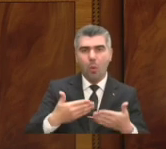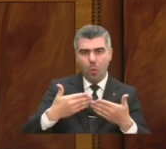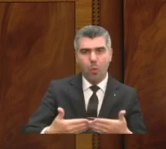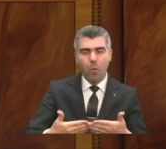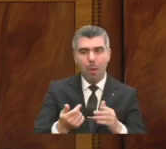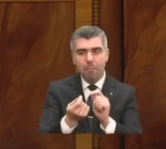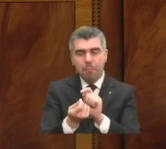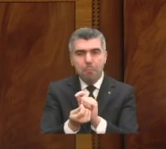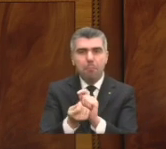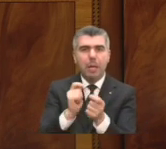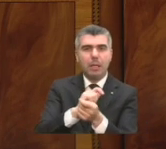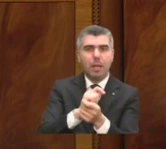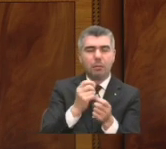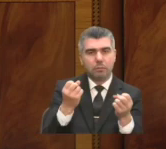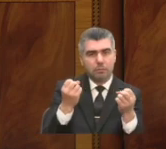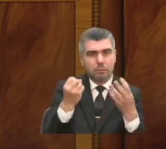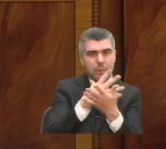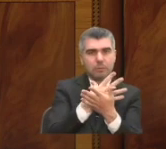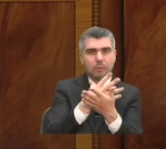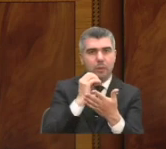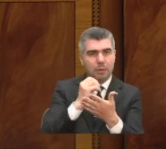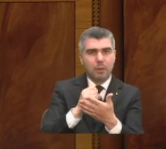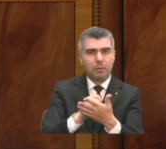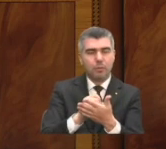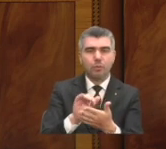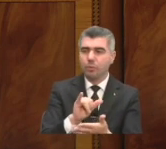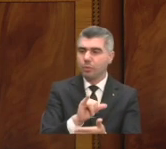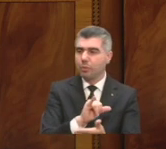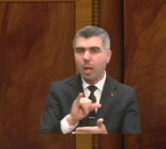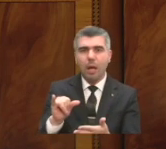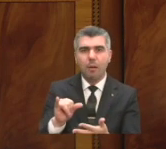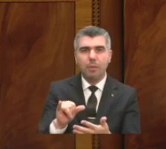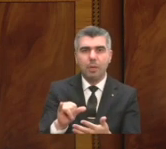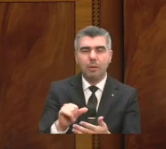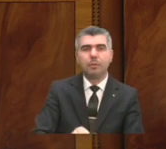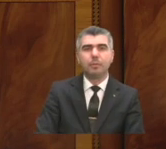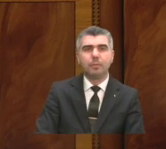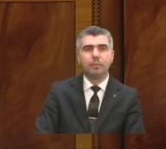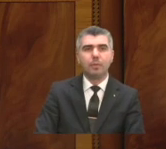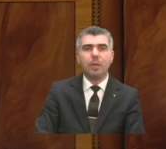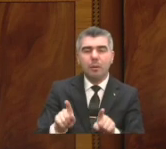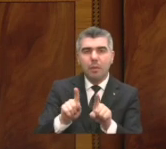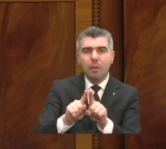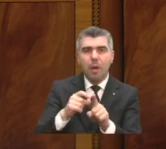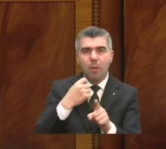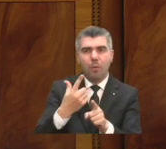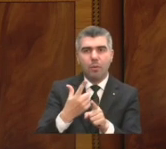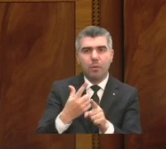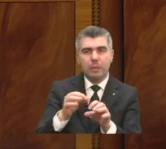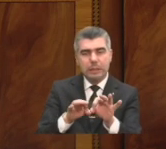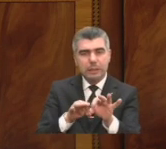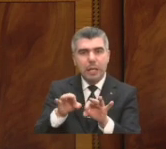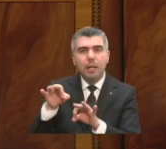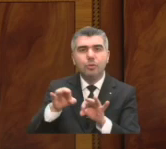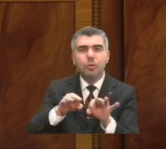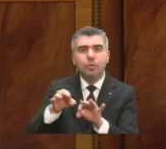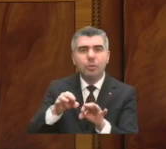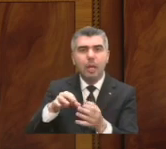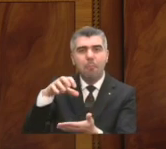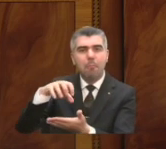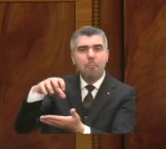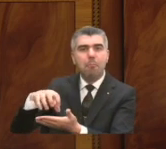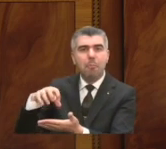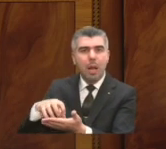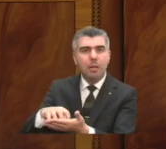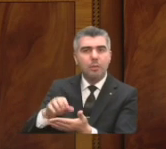التحول الغريب الذي لم يكترث مع الأسف الشديد للدور الاستراتيجي لبلادنا